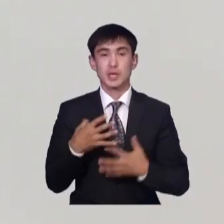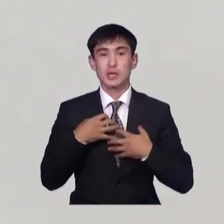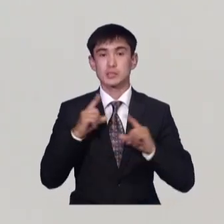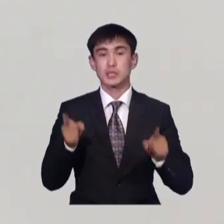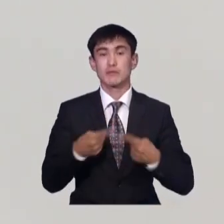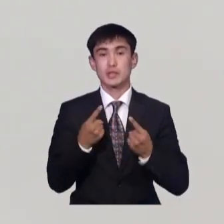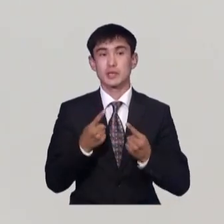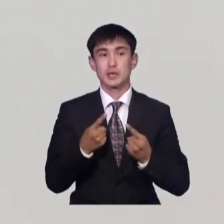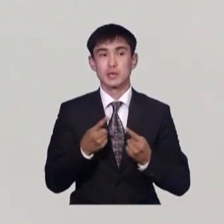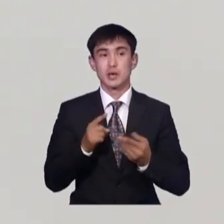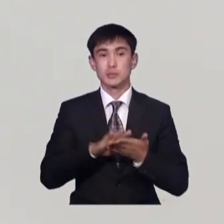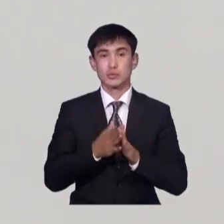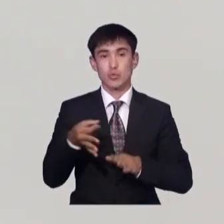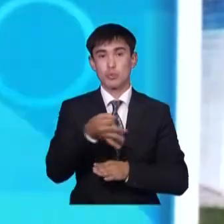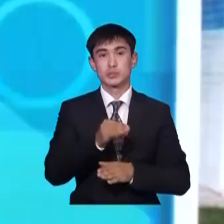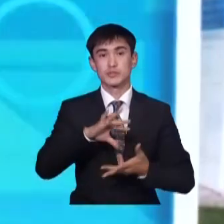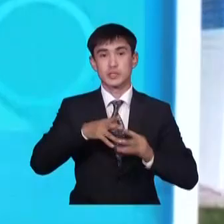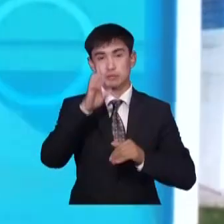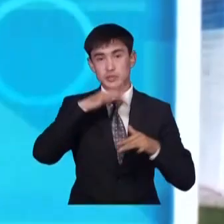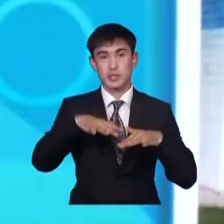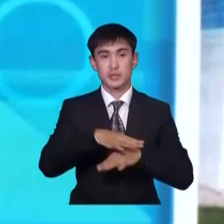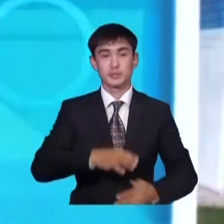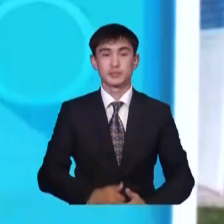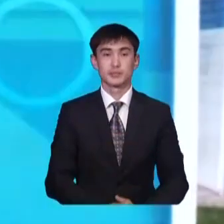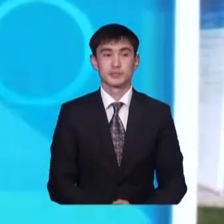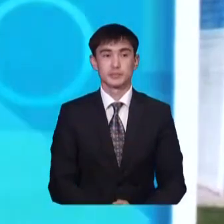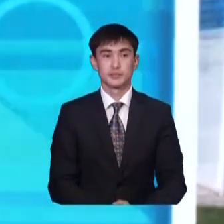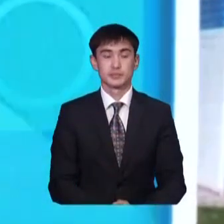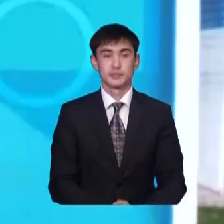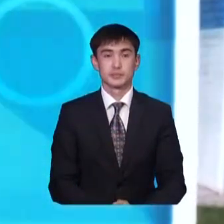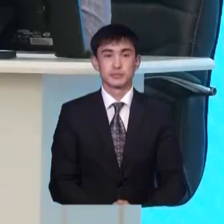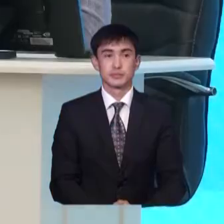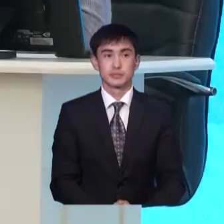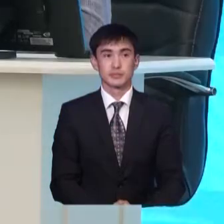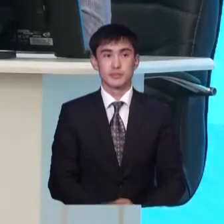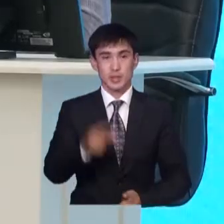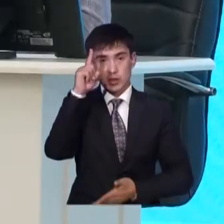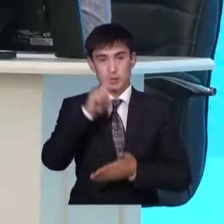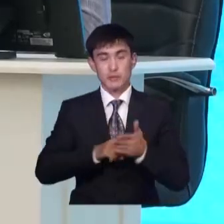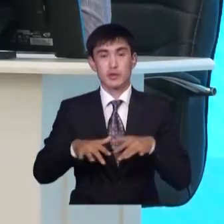оздоровление криминогенной обстановки в области и в целом в стране. Спасибо. Вернуть доверие